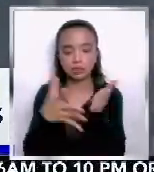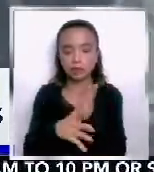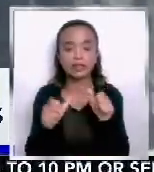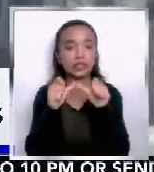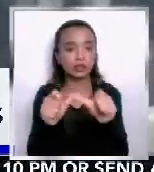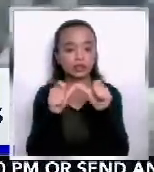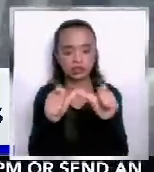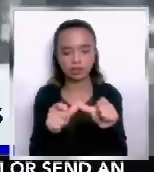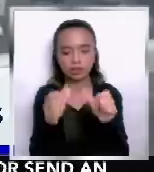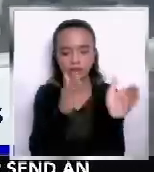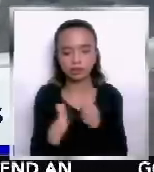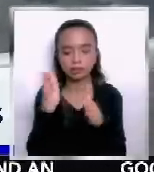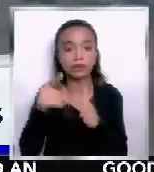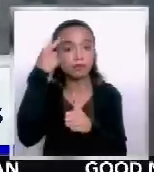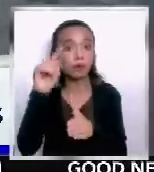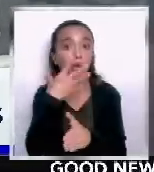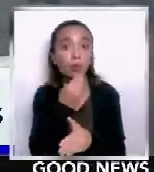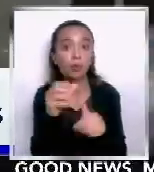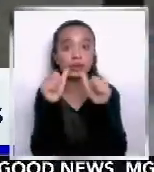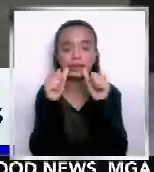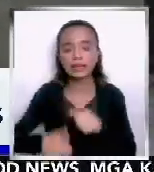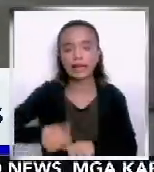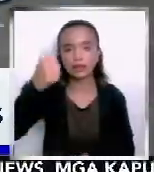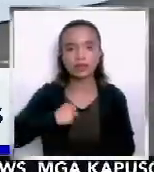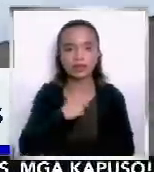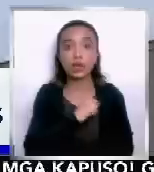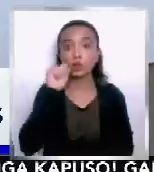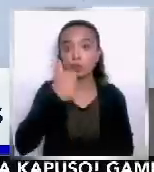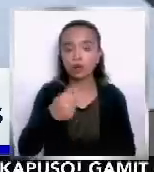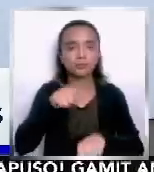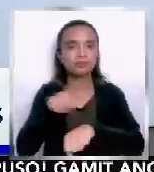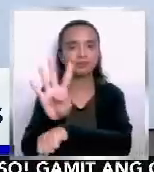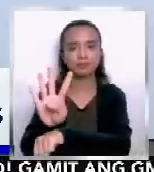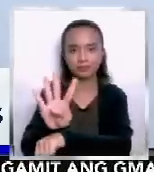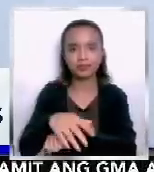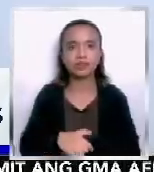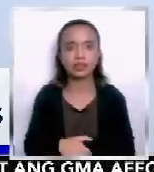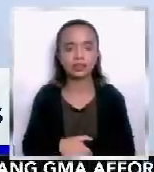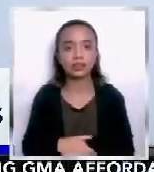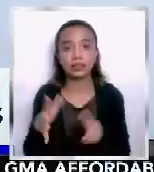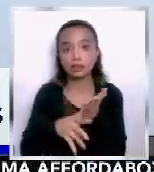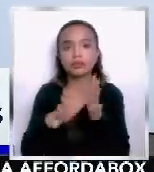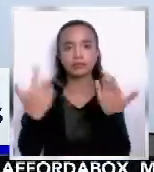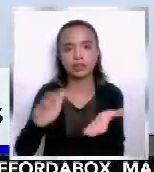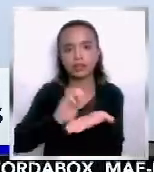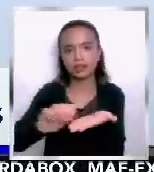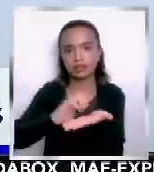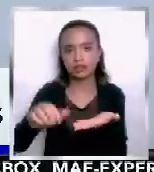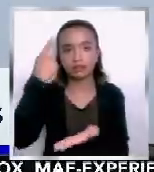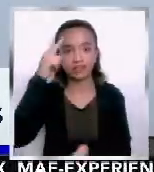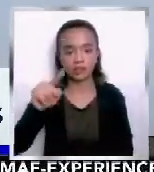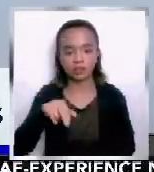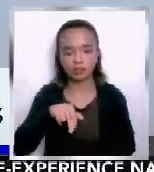mga nanalong senador bukas ng alas 4 ng hapon. Nag-practice na ang COMELEC para sa paglakad ng ipoproklamang kandidato